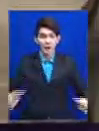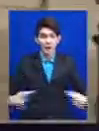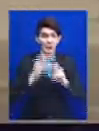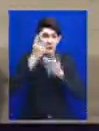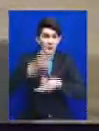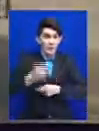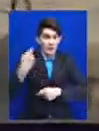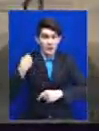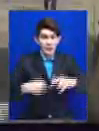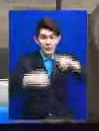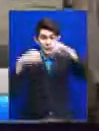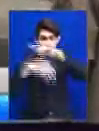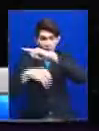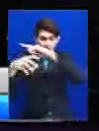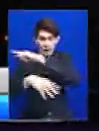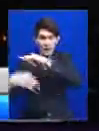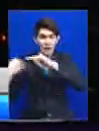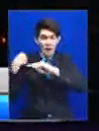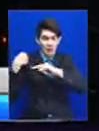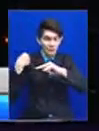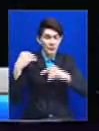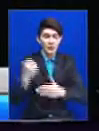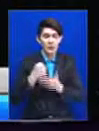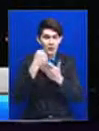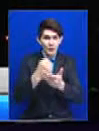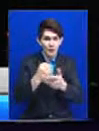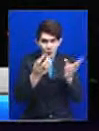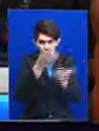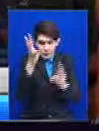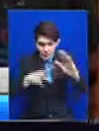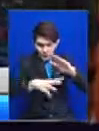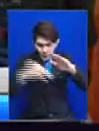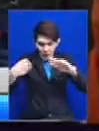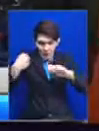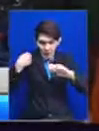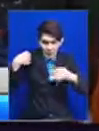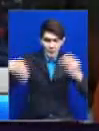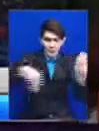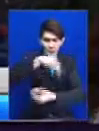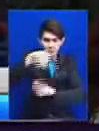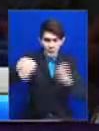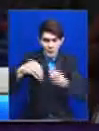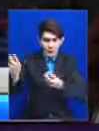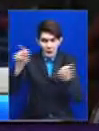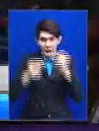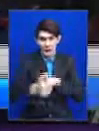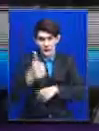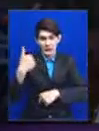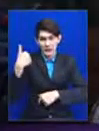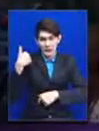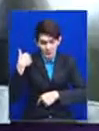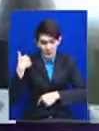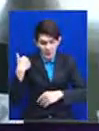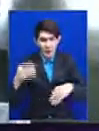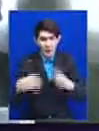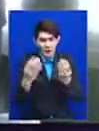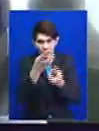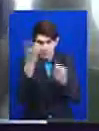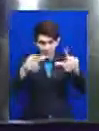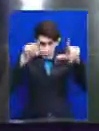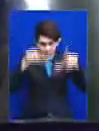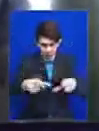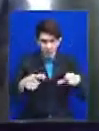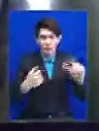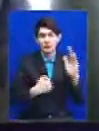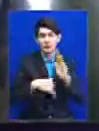ปล่อยสารฝนหลวงนะคะเพื่อช่วยดูดซับฝุ่นควันและเพิ่มการไหลเวียนของอากาศเพื่อบรรเทาปัญหาหมอกควันโดยให้กำลังใจทุก